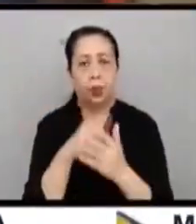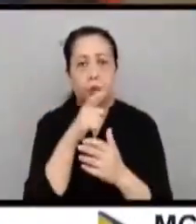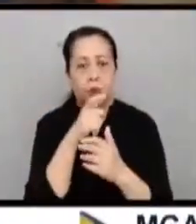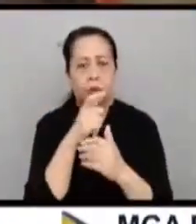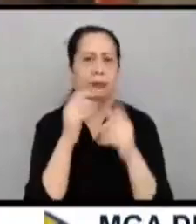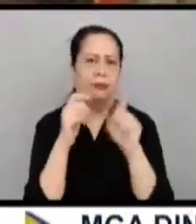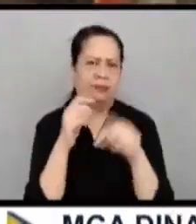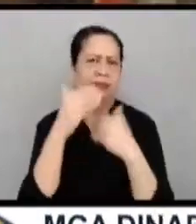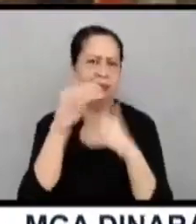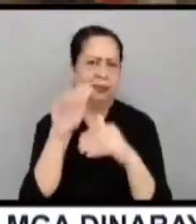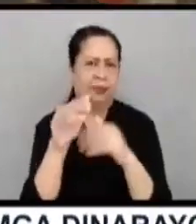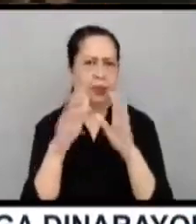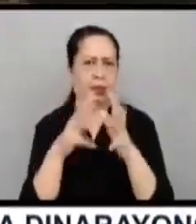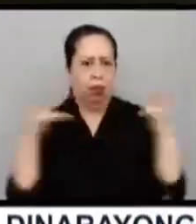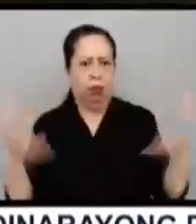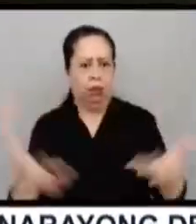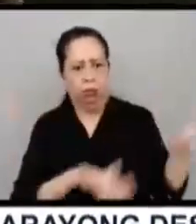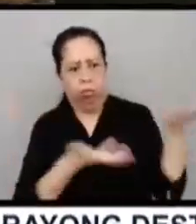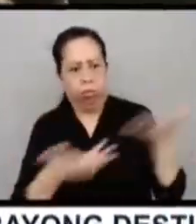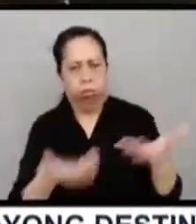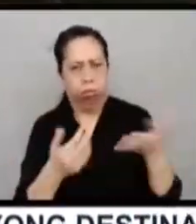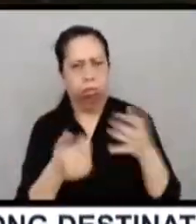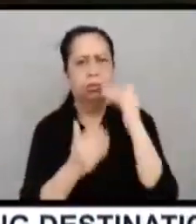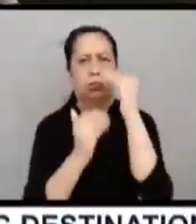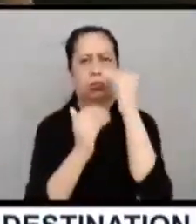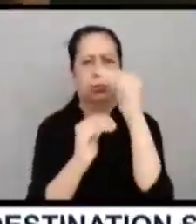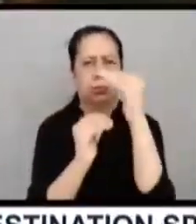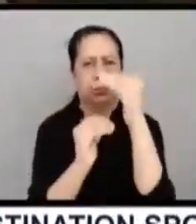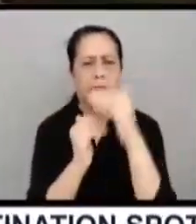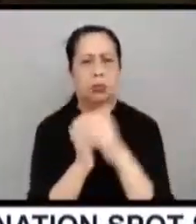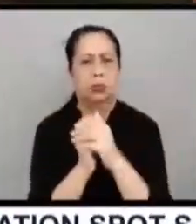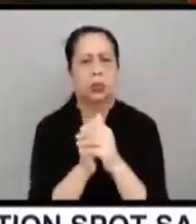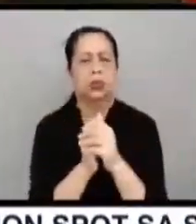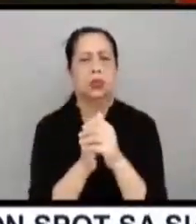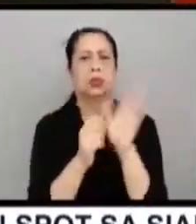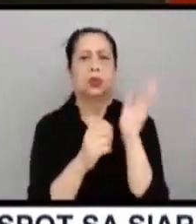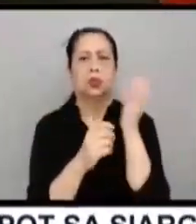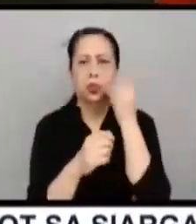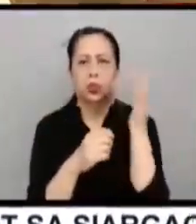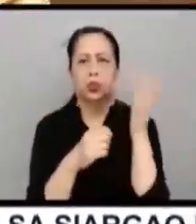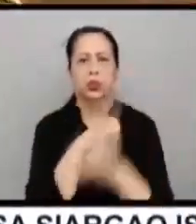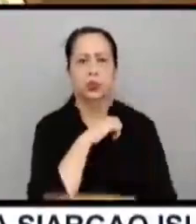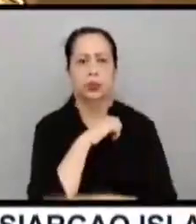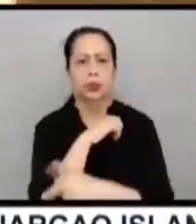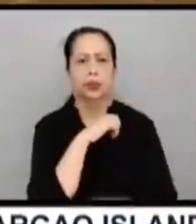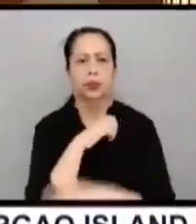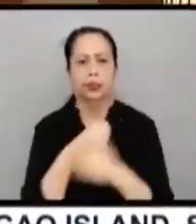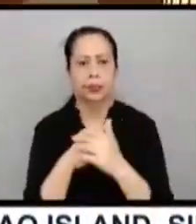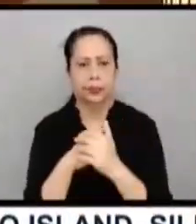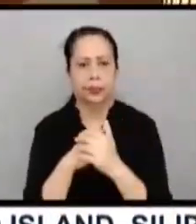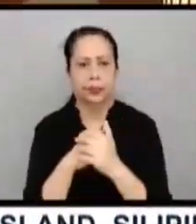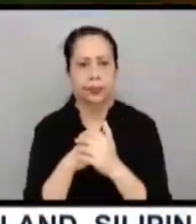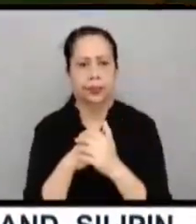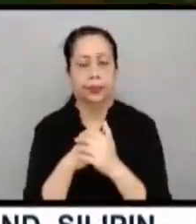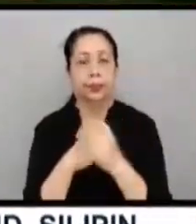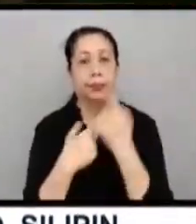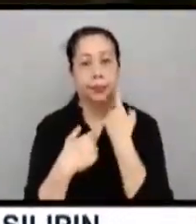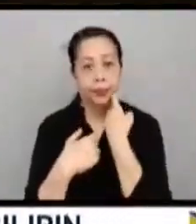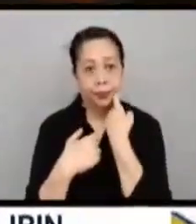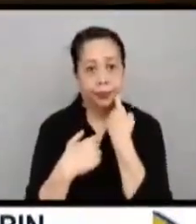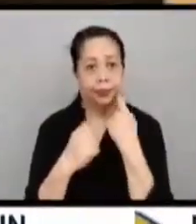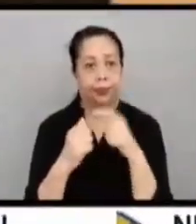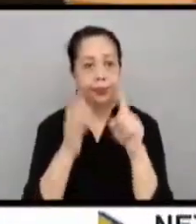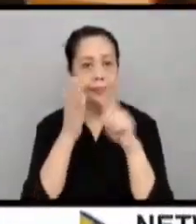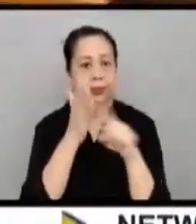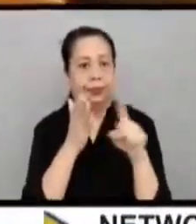limitahan ang kanilang pagdadala ng bagahe na pag-uwi sa kanilang probinsya ngayong mahal na araw. At kanina rin, Audrey, nag-inspection